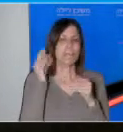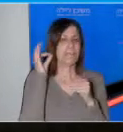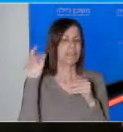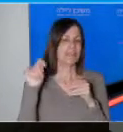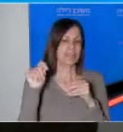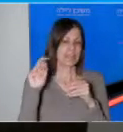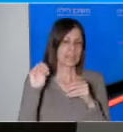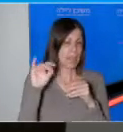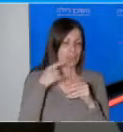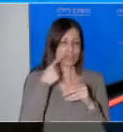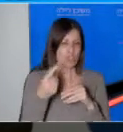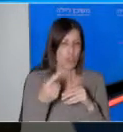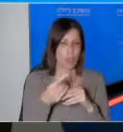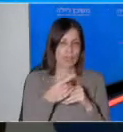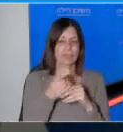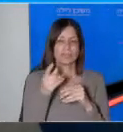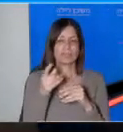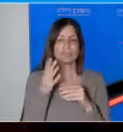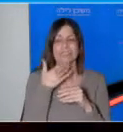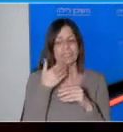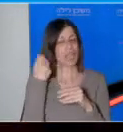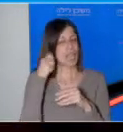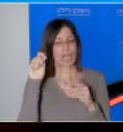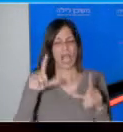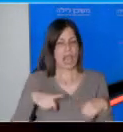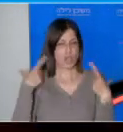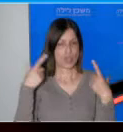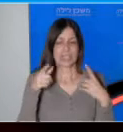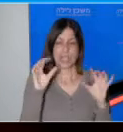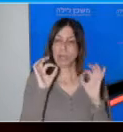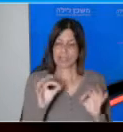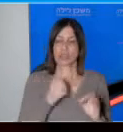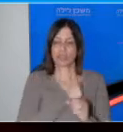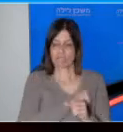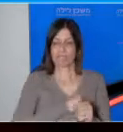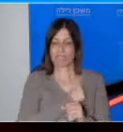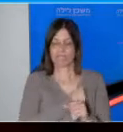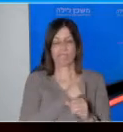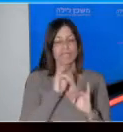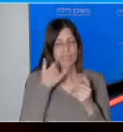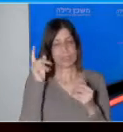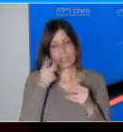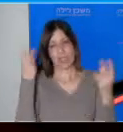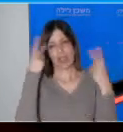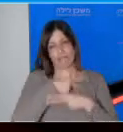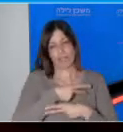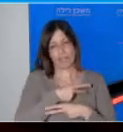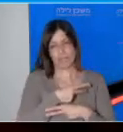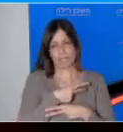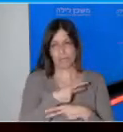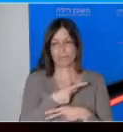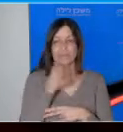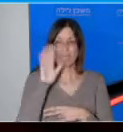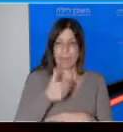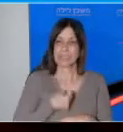אומרת שבמדינת ישראל מאוד מאוד יקר לחיות כאן, זו המציאות לצערנו, אבל כן, גם צריכים להבין,